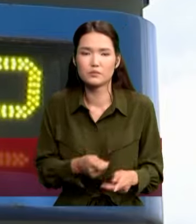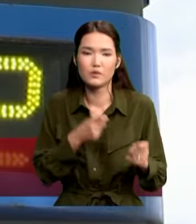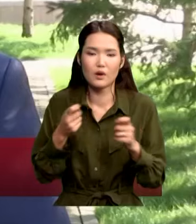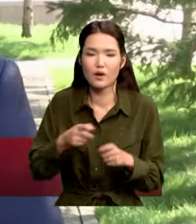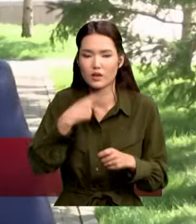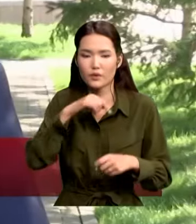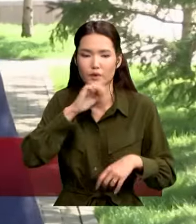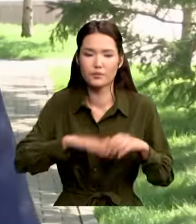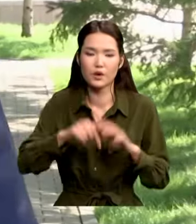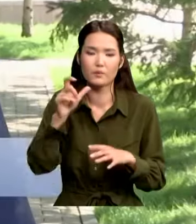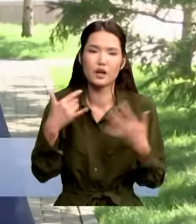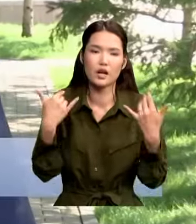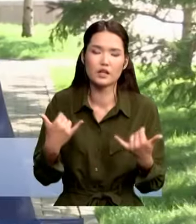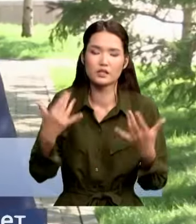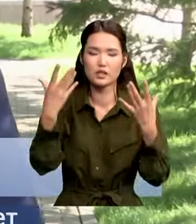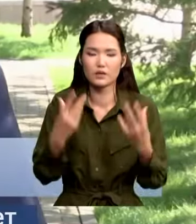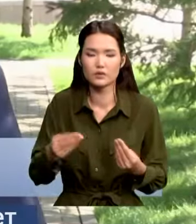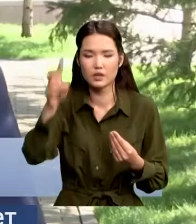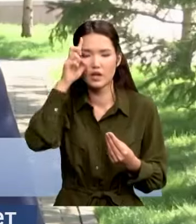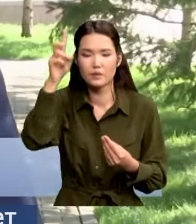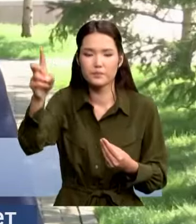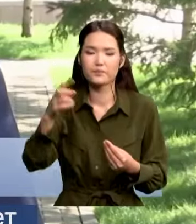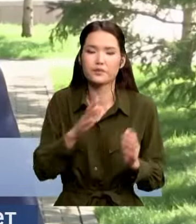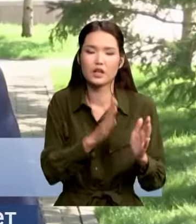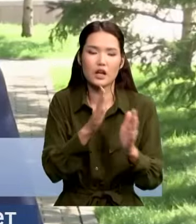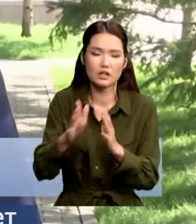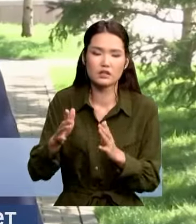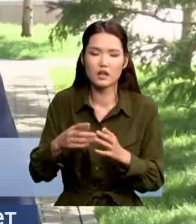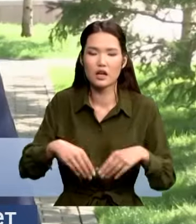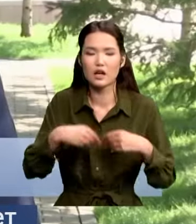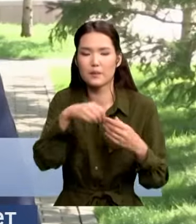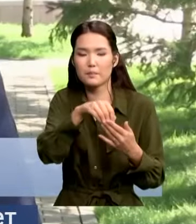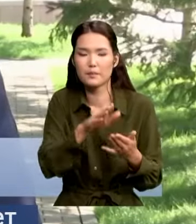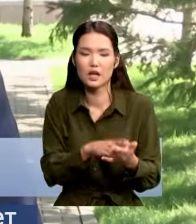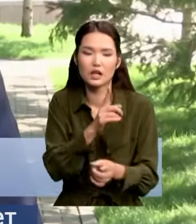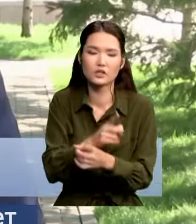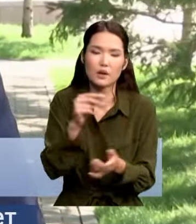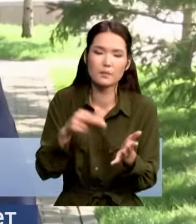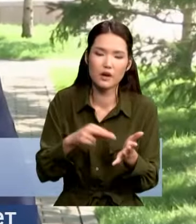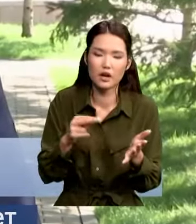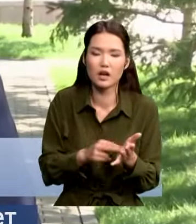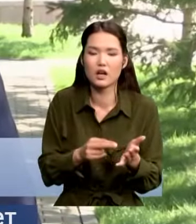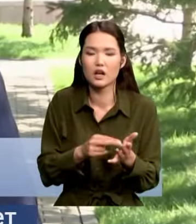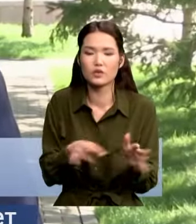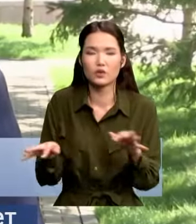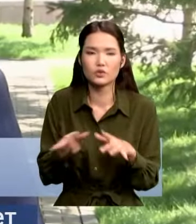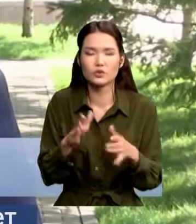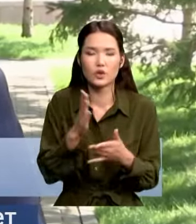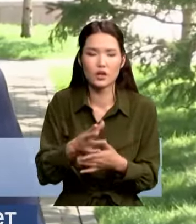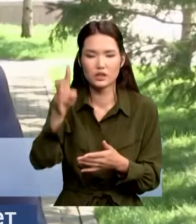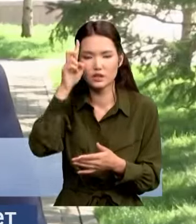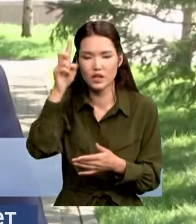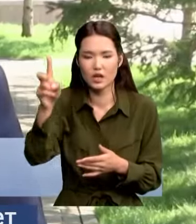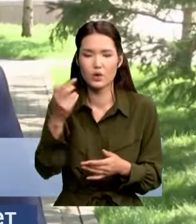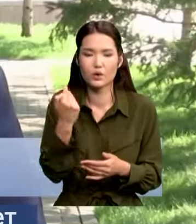мамандары. На текущий день государственное регулирование цен осуществляется в рамках предельных цен, установленных государством. То есть государство мониторит